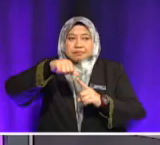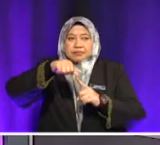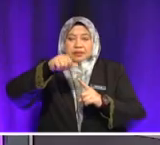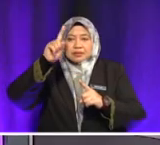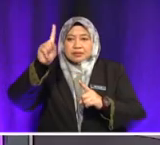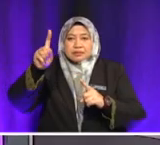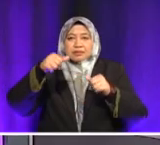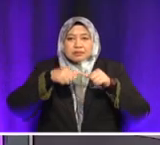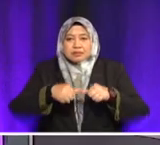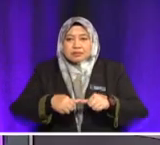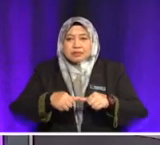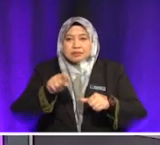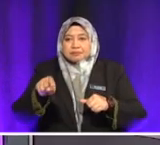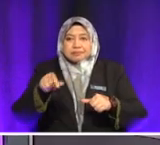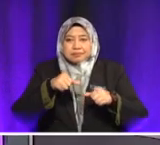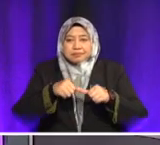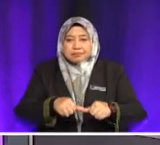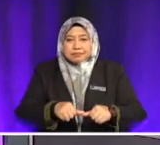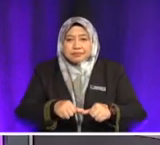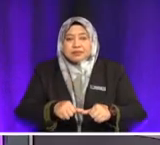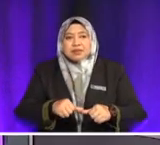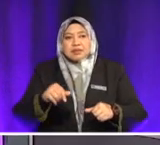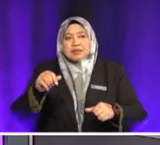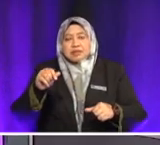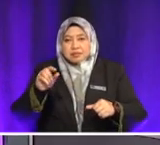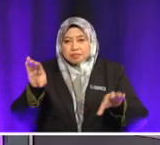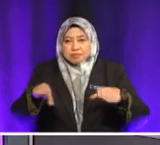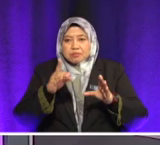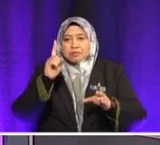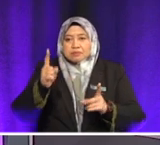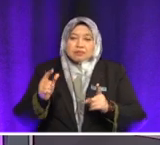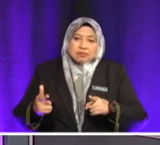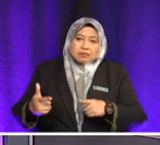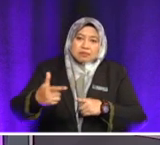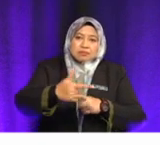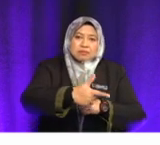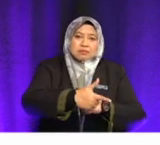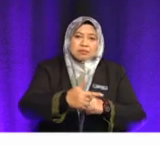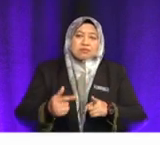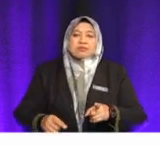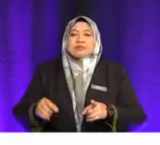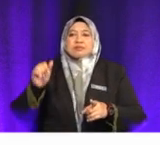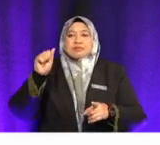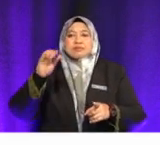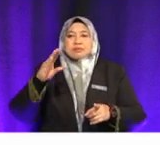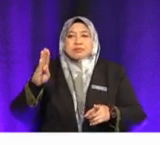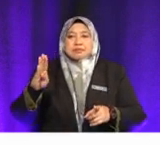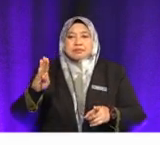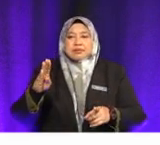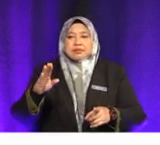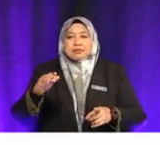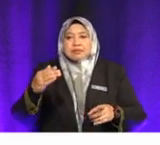maka jarak DS kita buatkan satu lengkungan bagi kita kata dia adalah